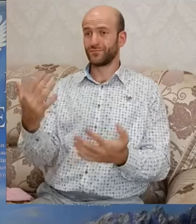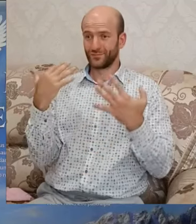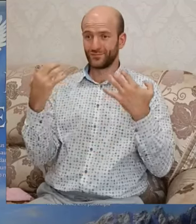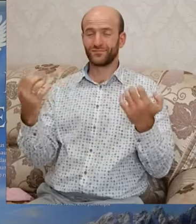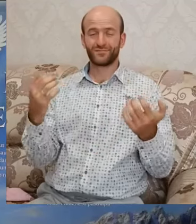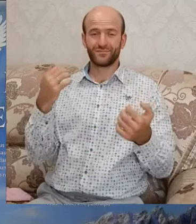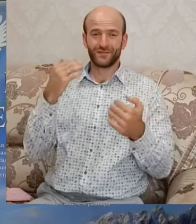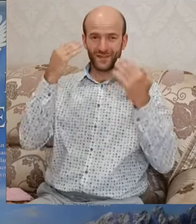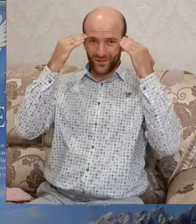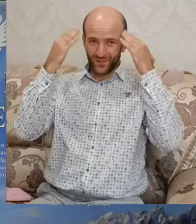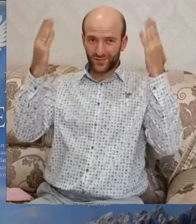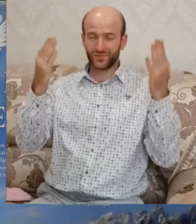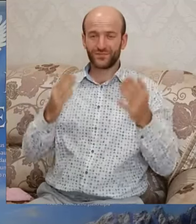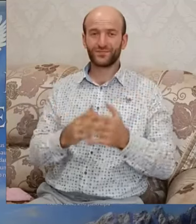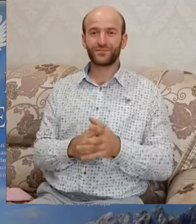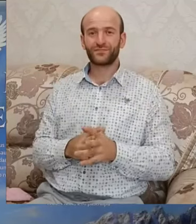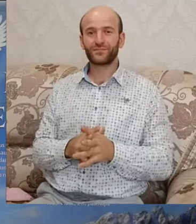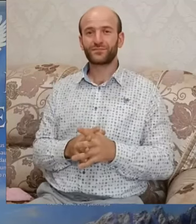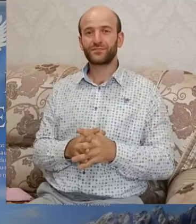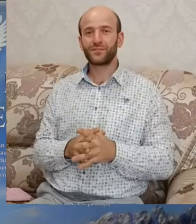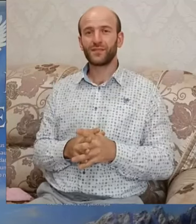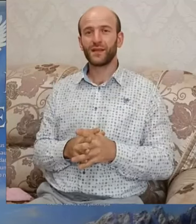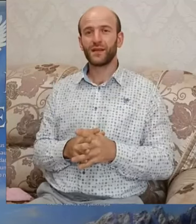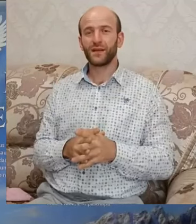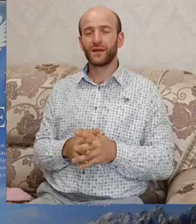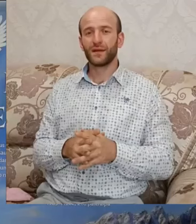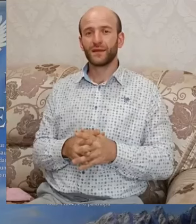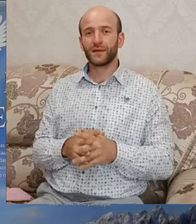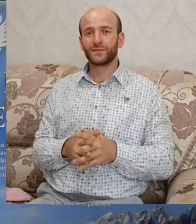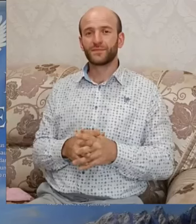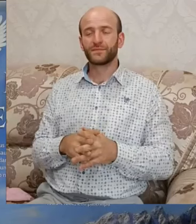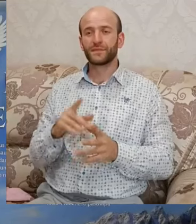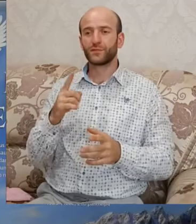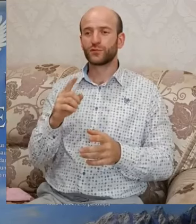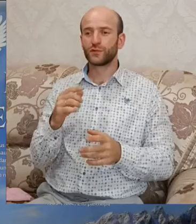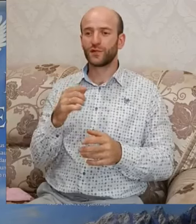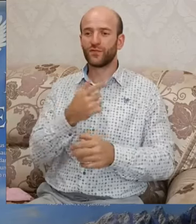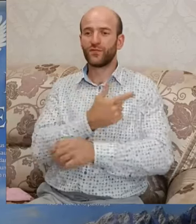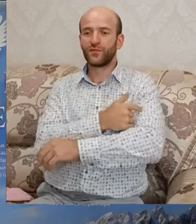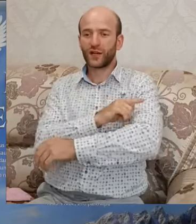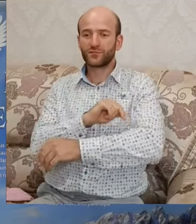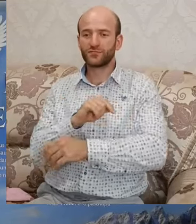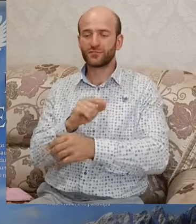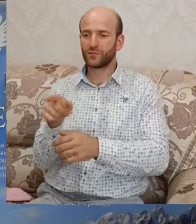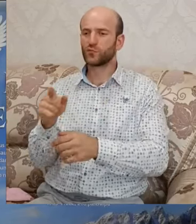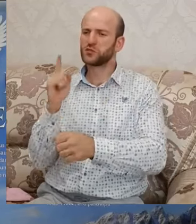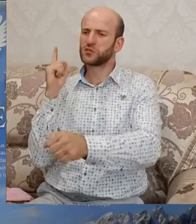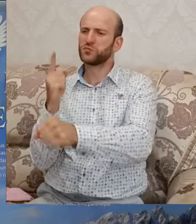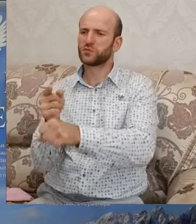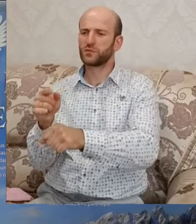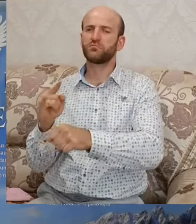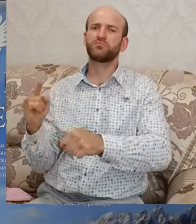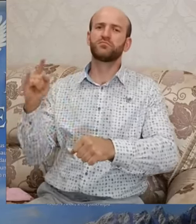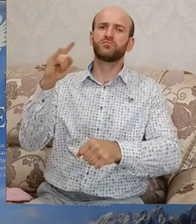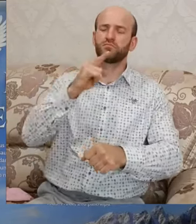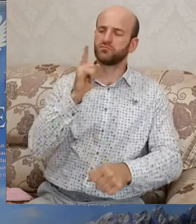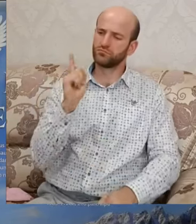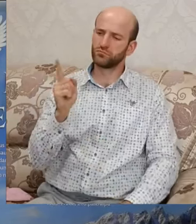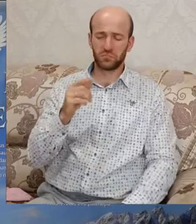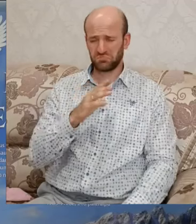Jo labiau, kad daktarai uždraudė skristi lėktuvu. Тем более, что доктора не запретили лететь самолетом. Bet kada buvo